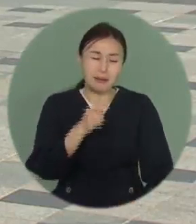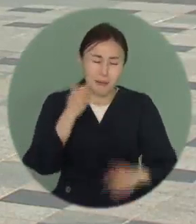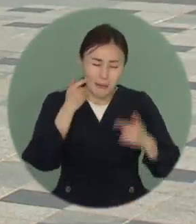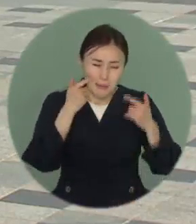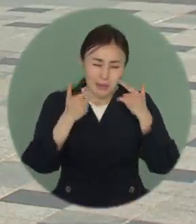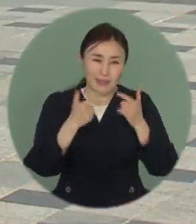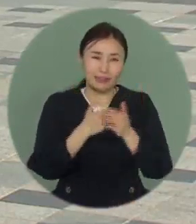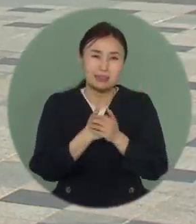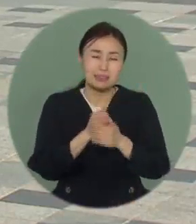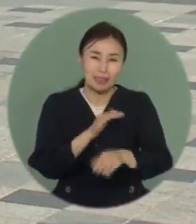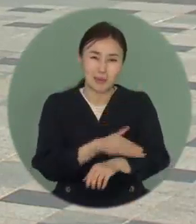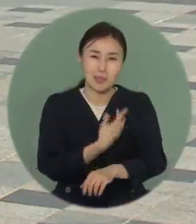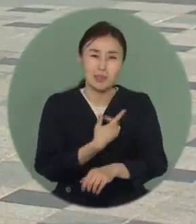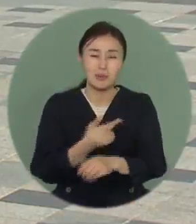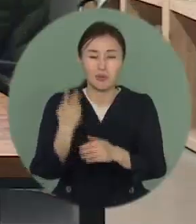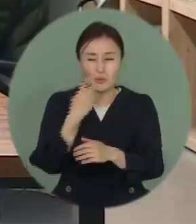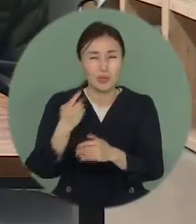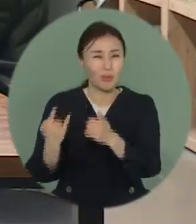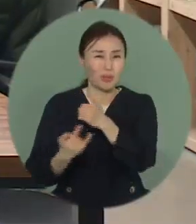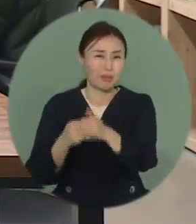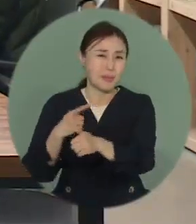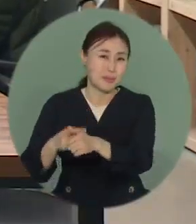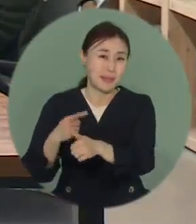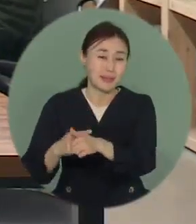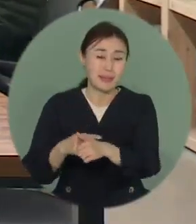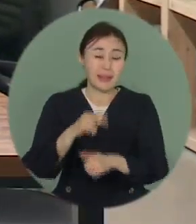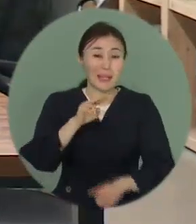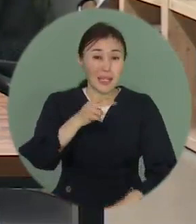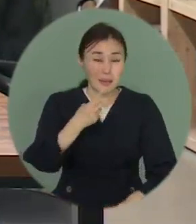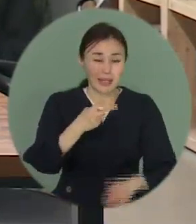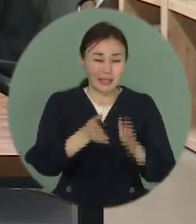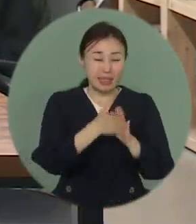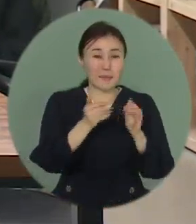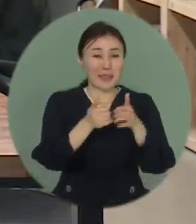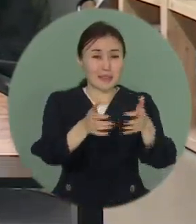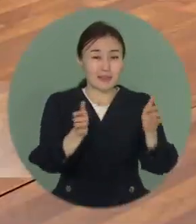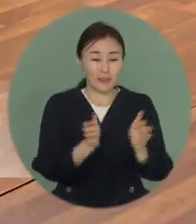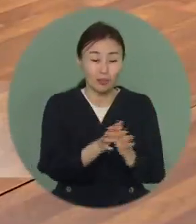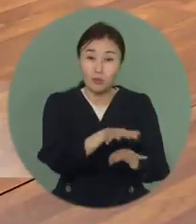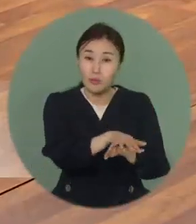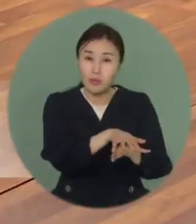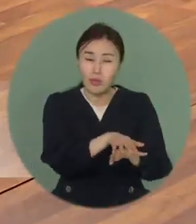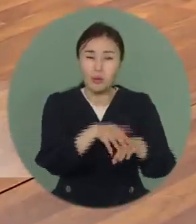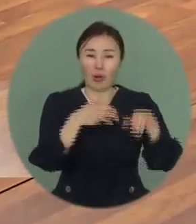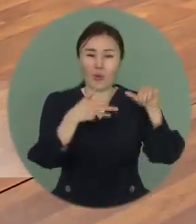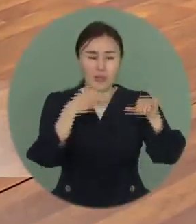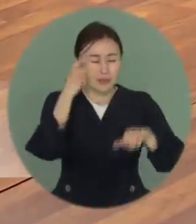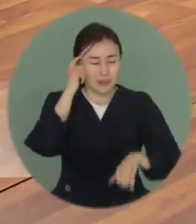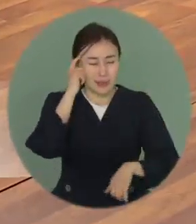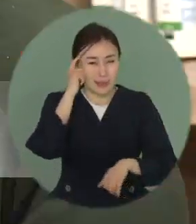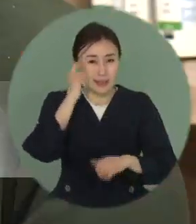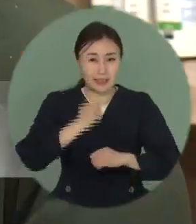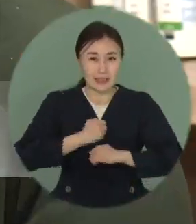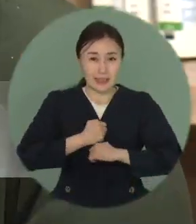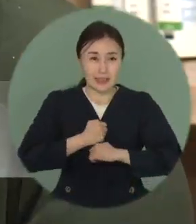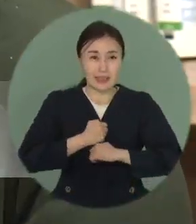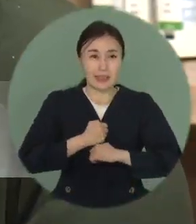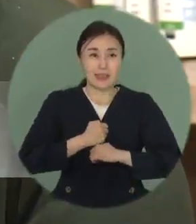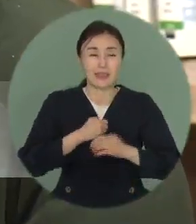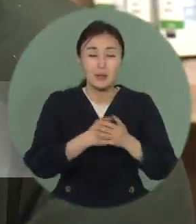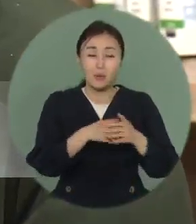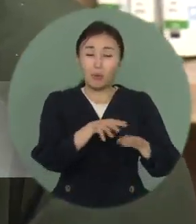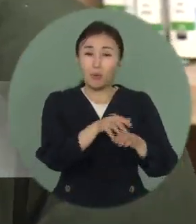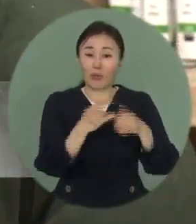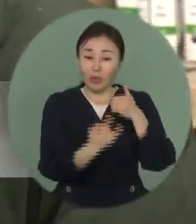한다며 조사위를 비판했습니다 200억의 시민단체로 구성된 5월 정신 지키기 범시 도민 대책위원회는